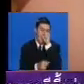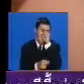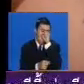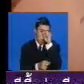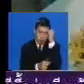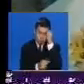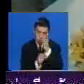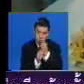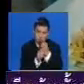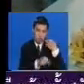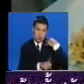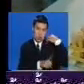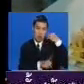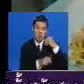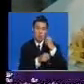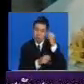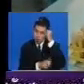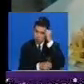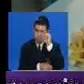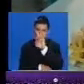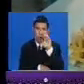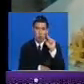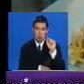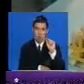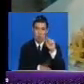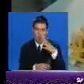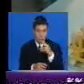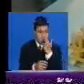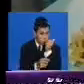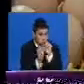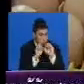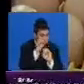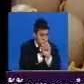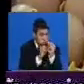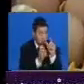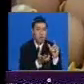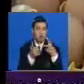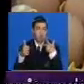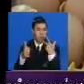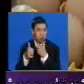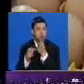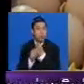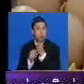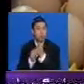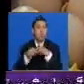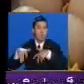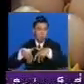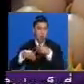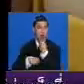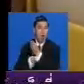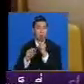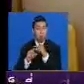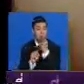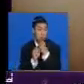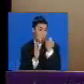า120วันเพื่อให้แน่ใจในความปลอดภัยก่อนนำออกมาใช้กับประชาชนหากมีความผิดพลาดจากการใช้วัคซีนรัฐบาลก็